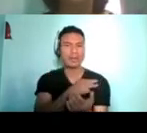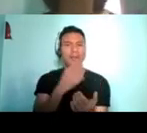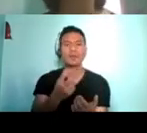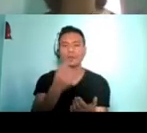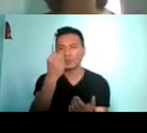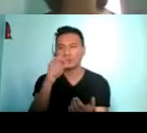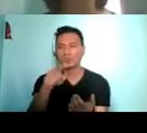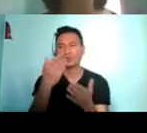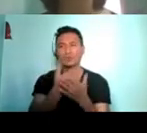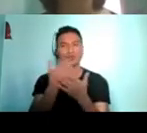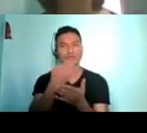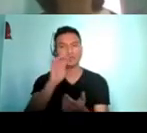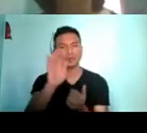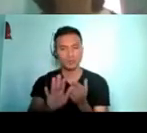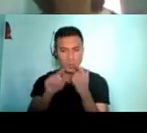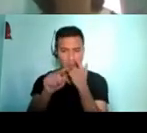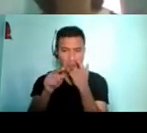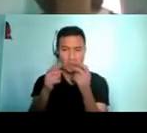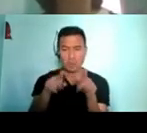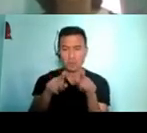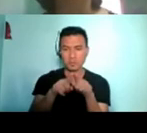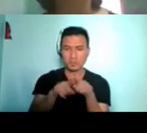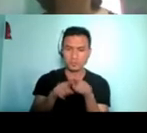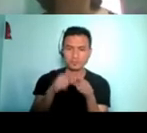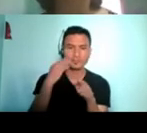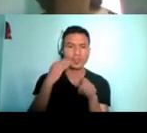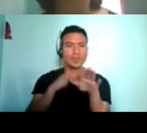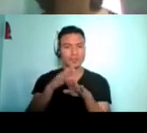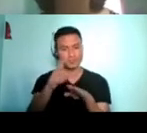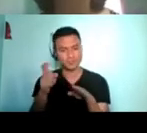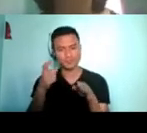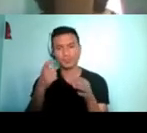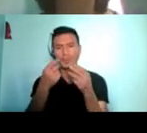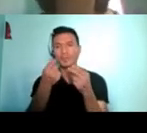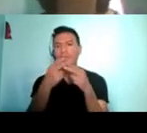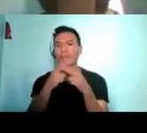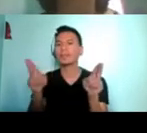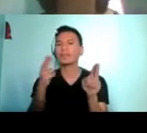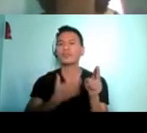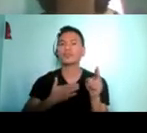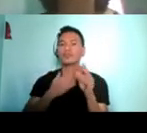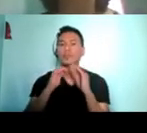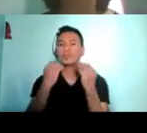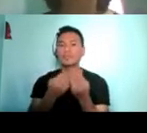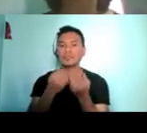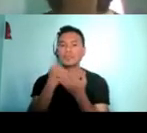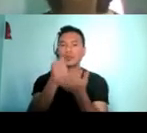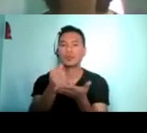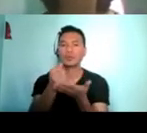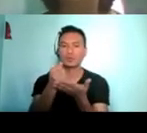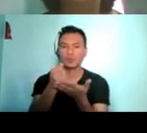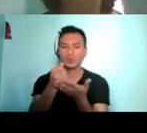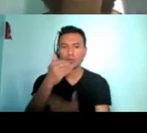त्यो संस्था हुनसक्छ, त्यसै गरेर हिंसामा परेको महिलाहरूको लागि निःशुल्क महिला मनोसामाजिक सहयोग चाहिँ